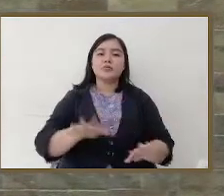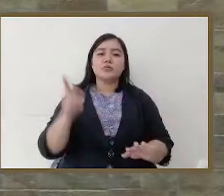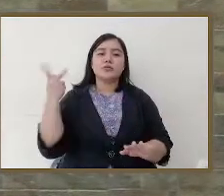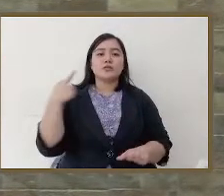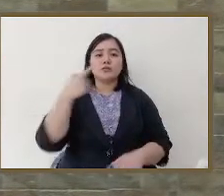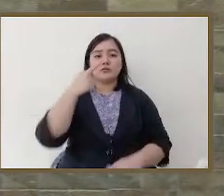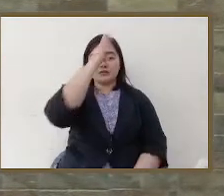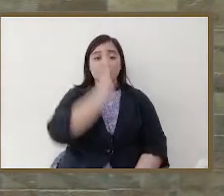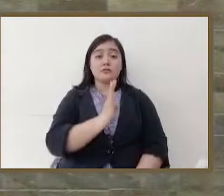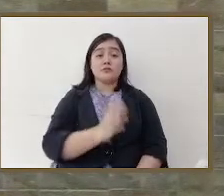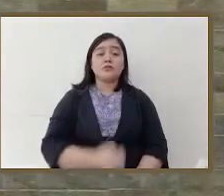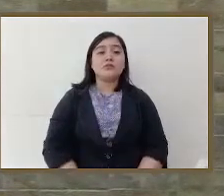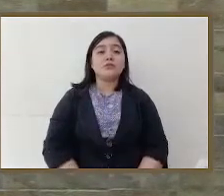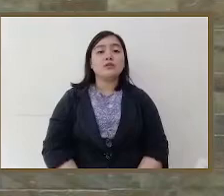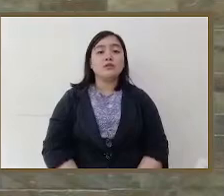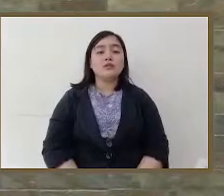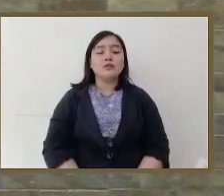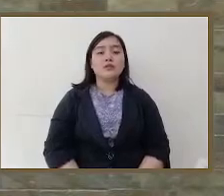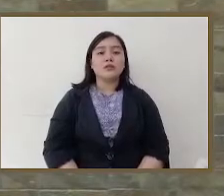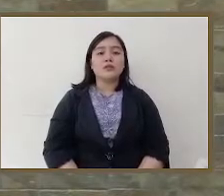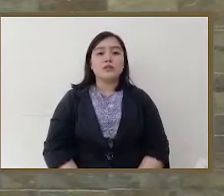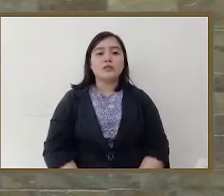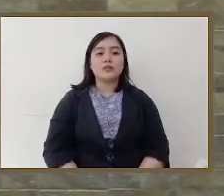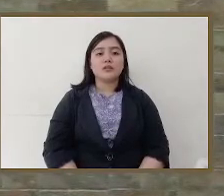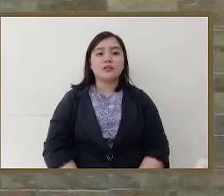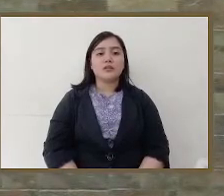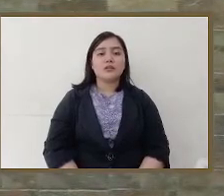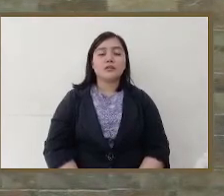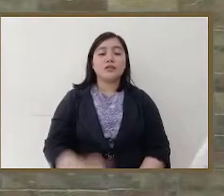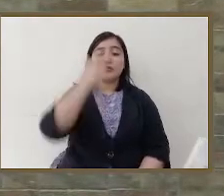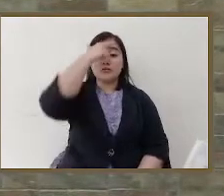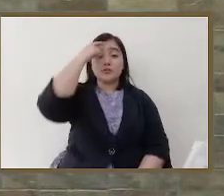Bakit? Sapagkat sa panahon na ito, mga kapatid, nakikita niyo po ba?